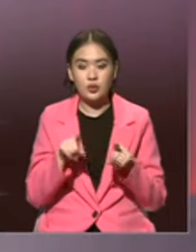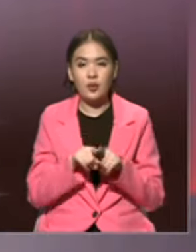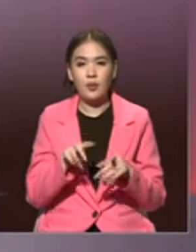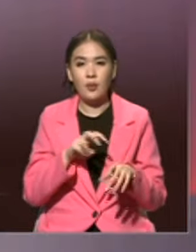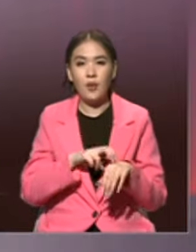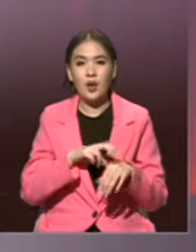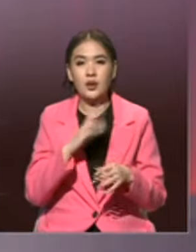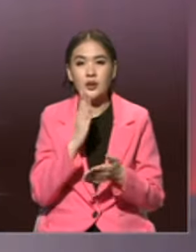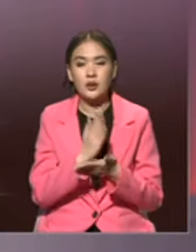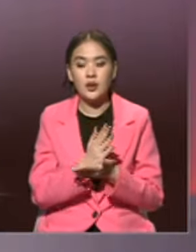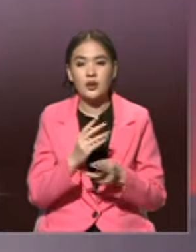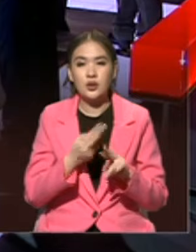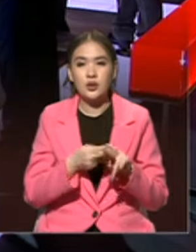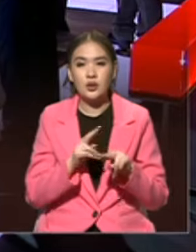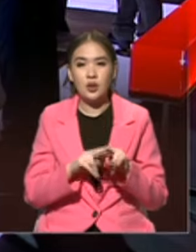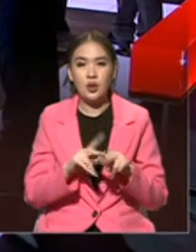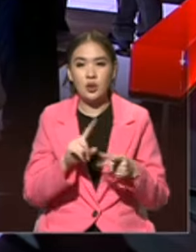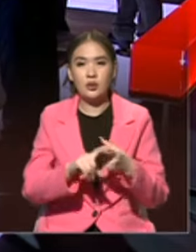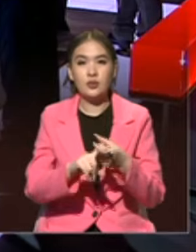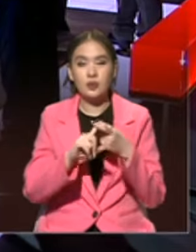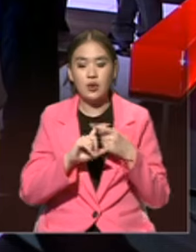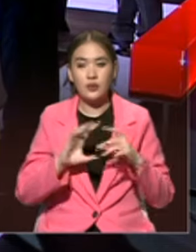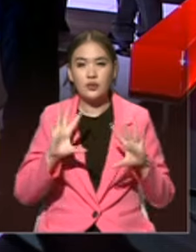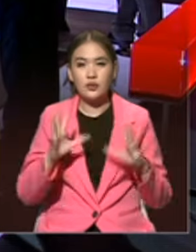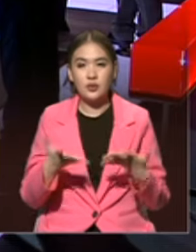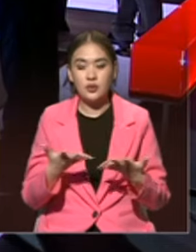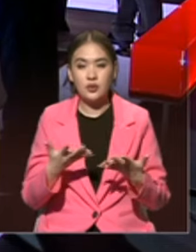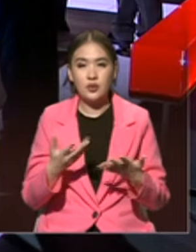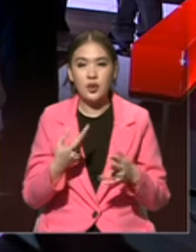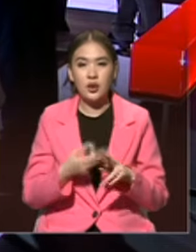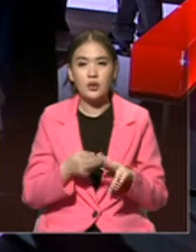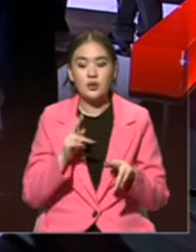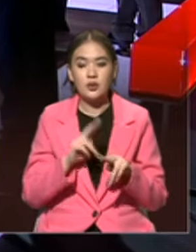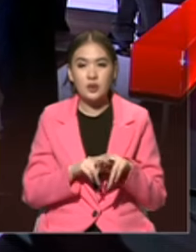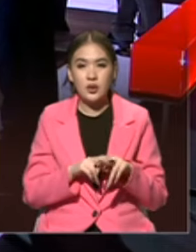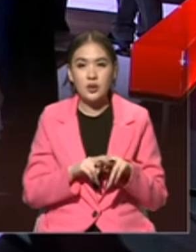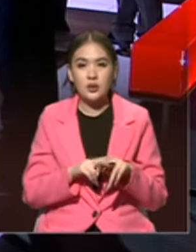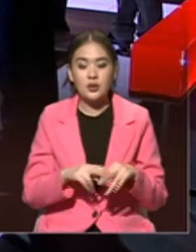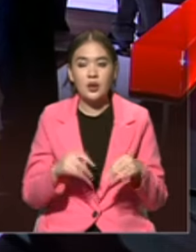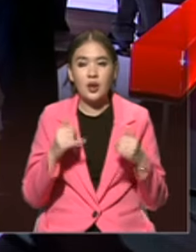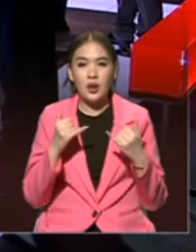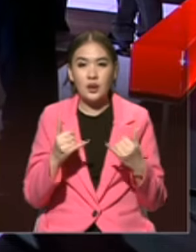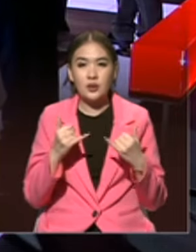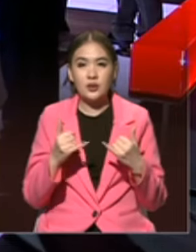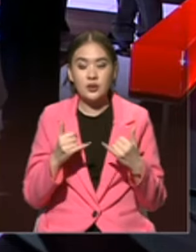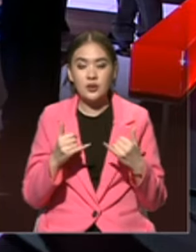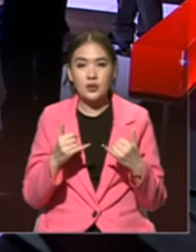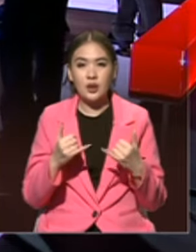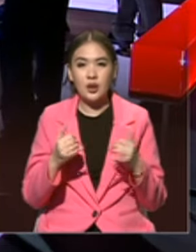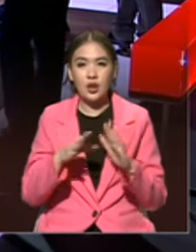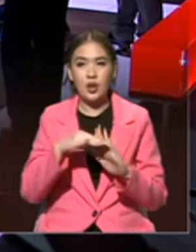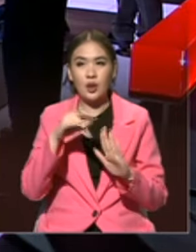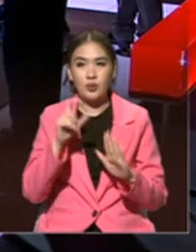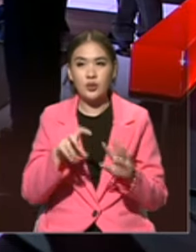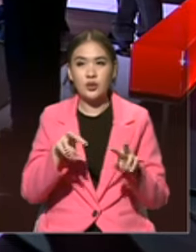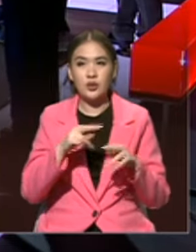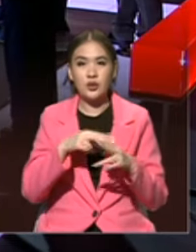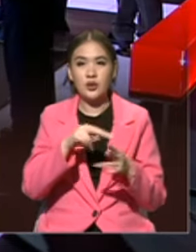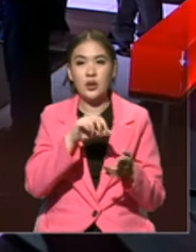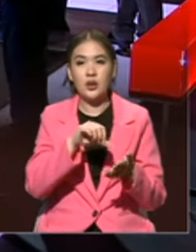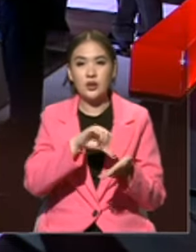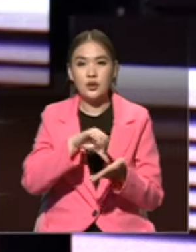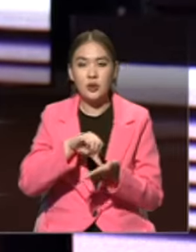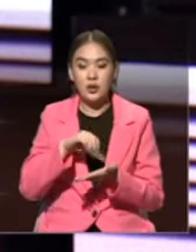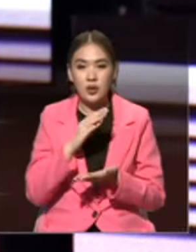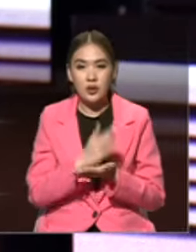өйткені іргелес аудан бізге де келе ма деген. Осыған енді қазір осы как раз міне депутат ағаларымызбен ветеринария